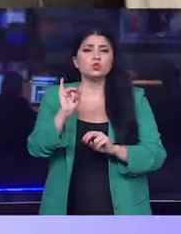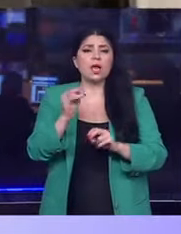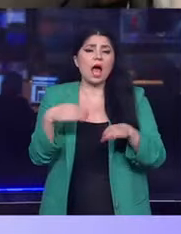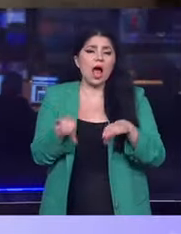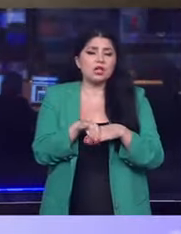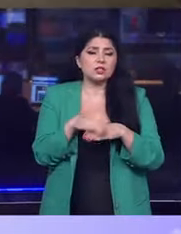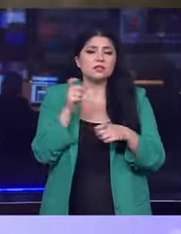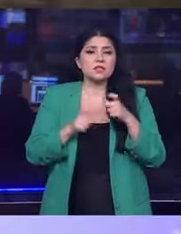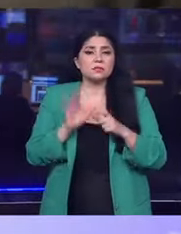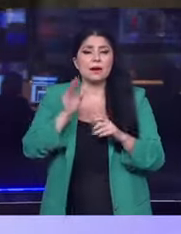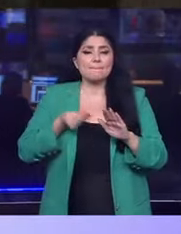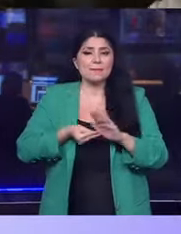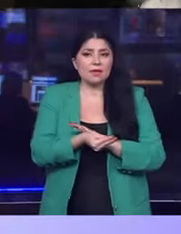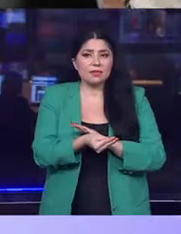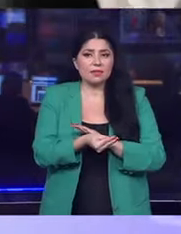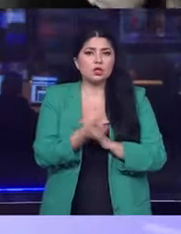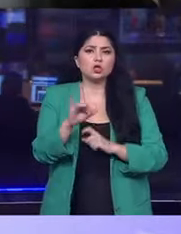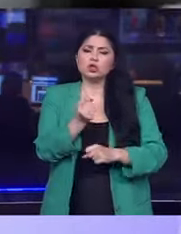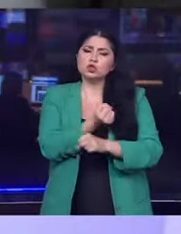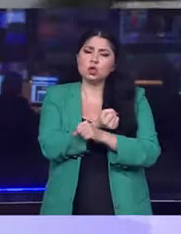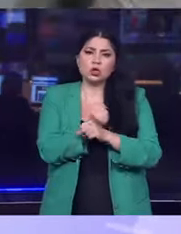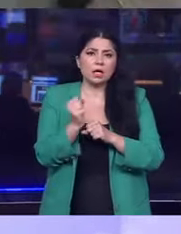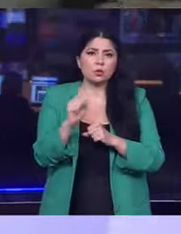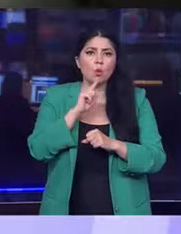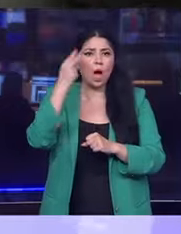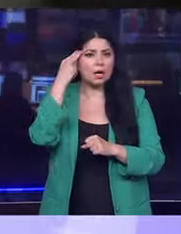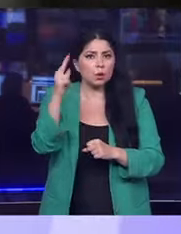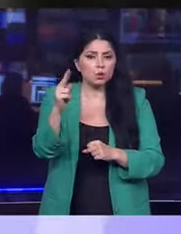despre acest lucru, însă niciodată nu ar